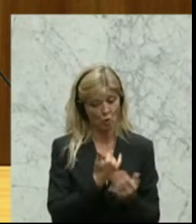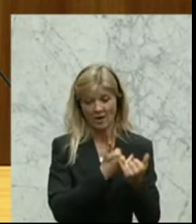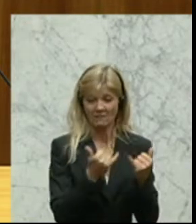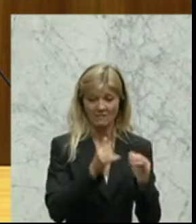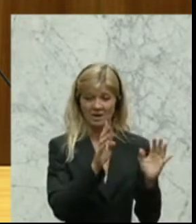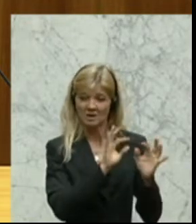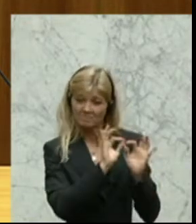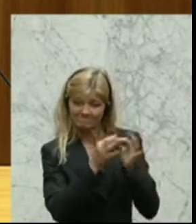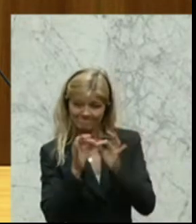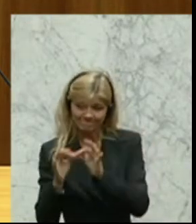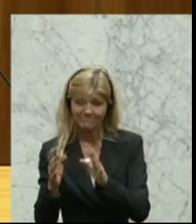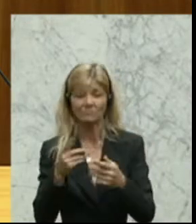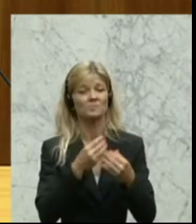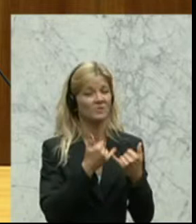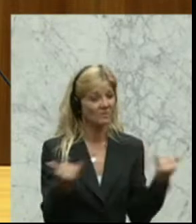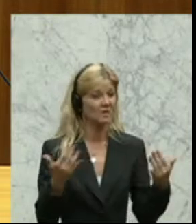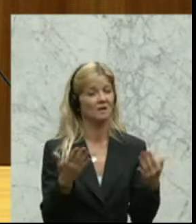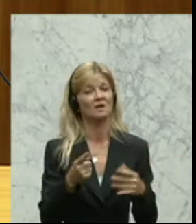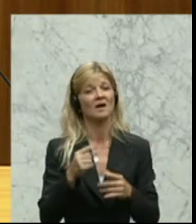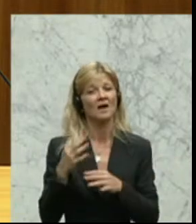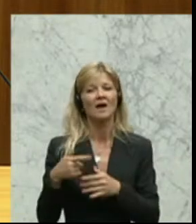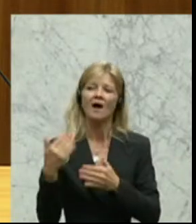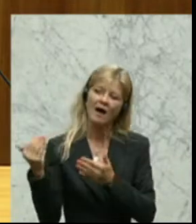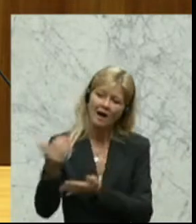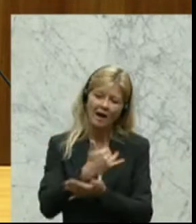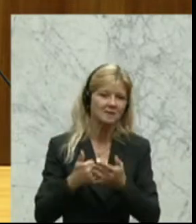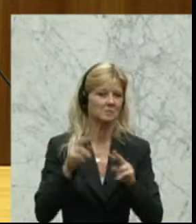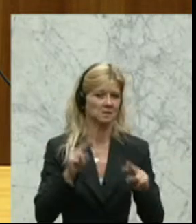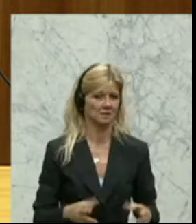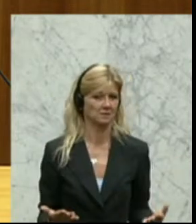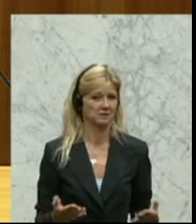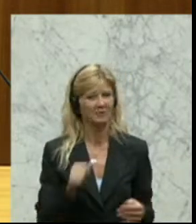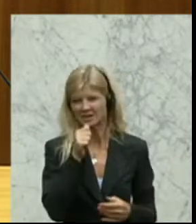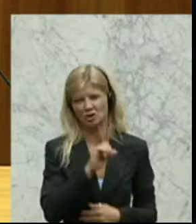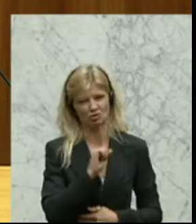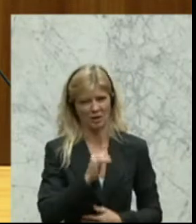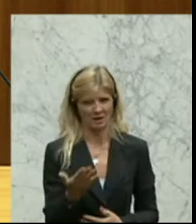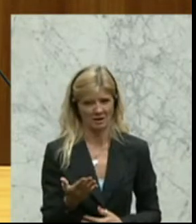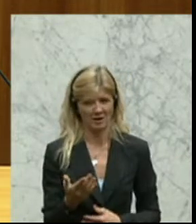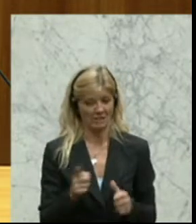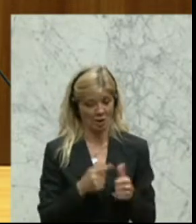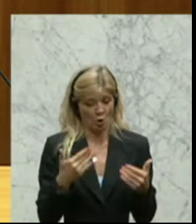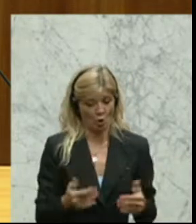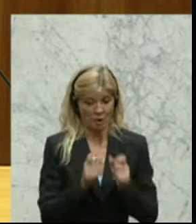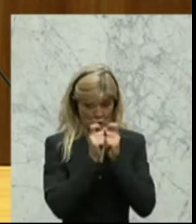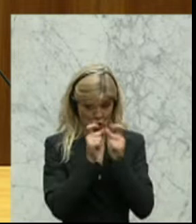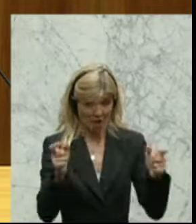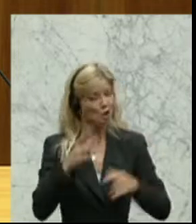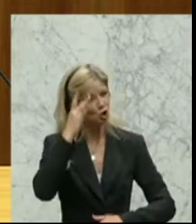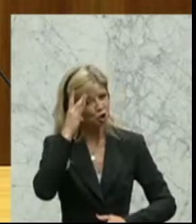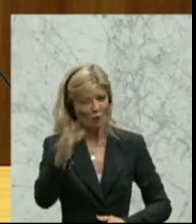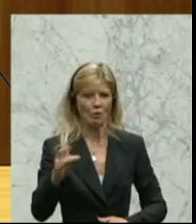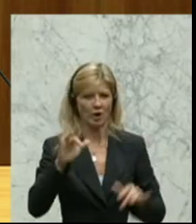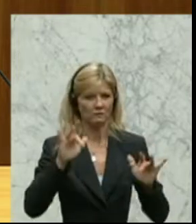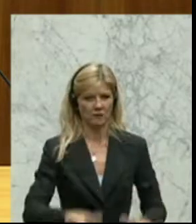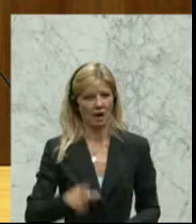nicht auf die Schnelle. Denn wer heute schreit, wir brauchen sofort eine Steuerreform, bei denen